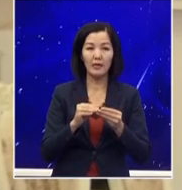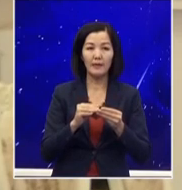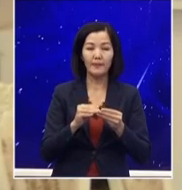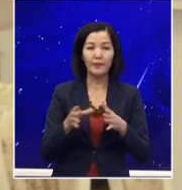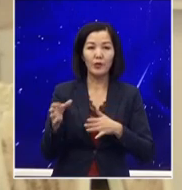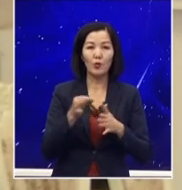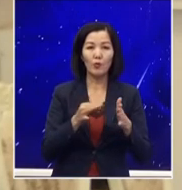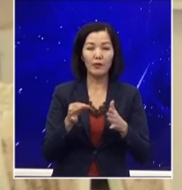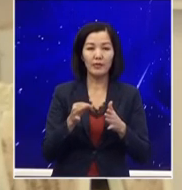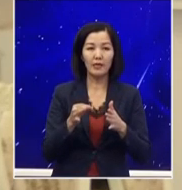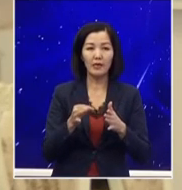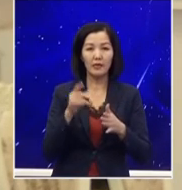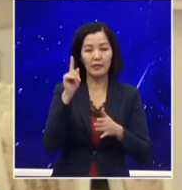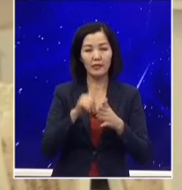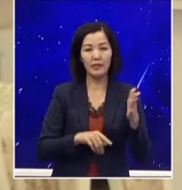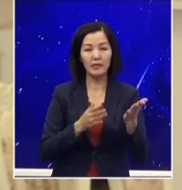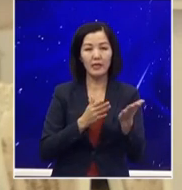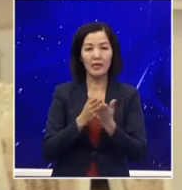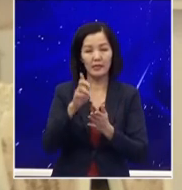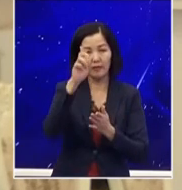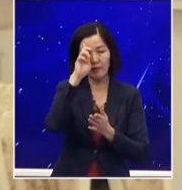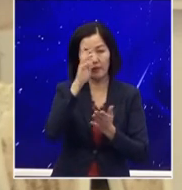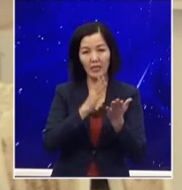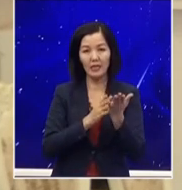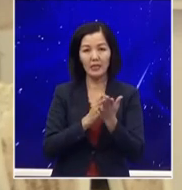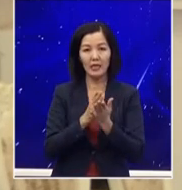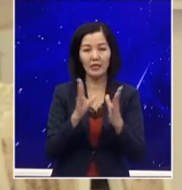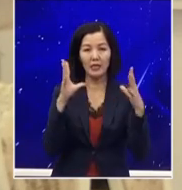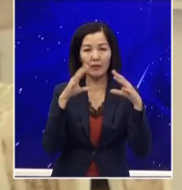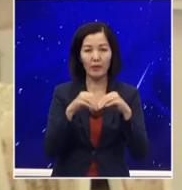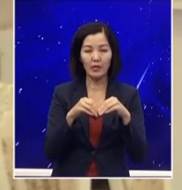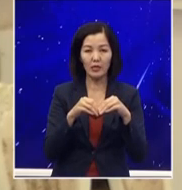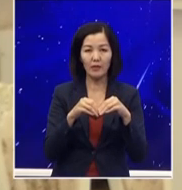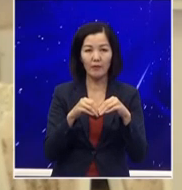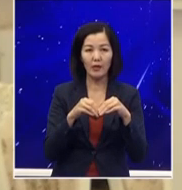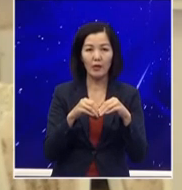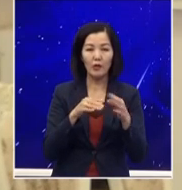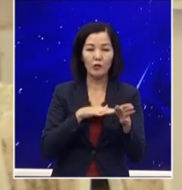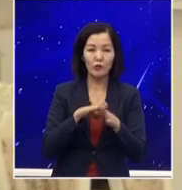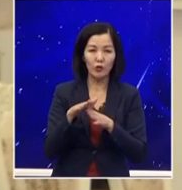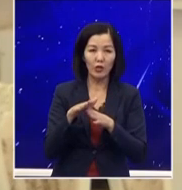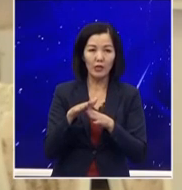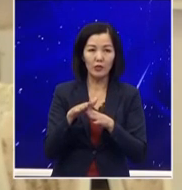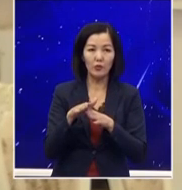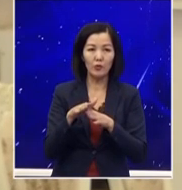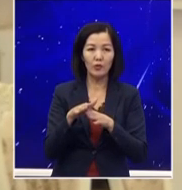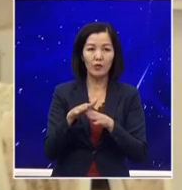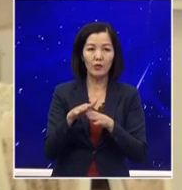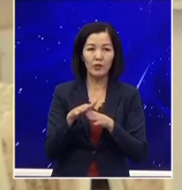осы дін саласындағы мемлекеттік саясатты ұштастыру, оны жүзеге асыру, жаңағы